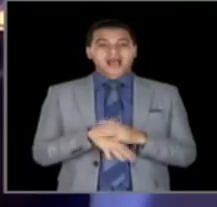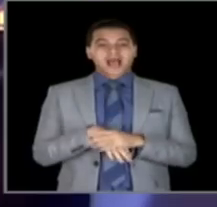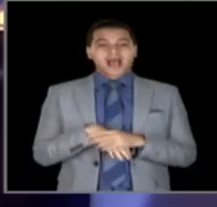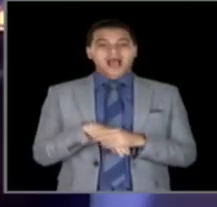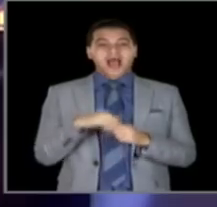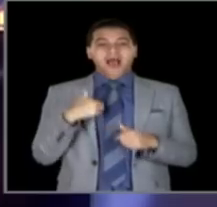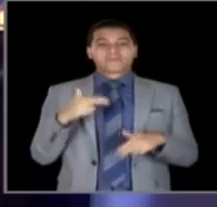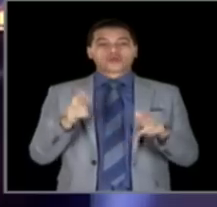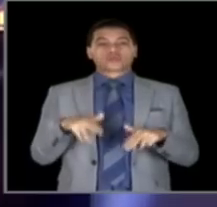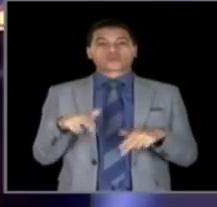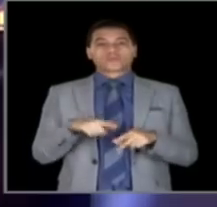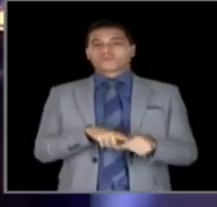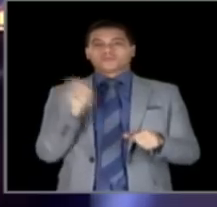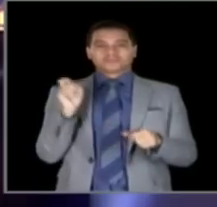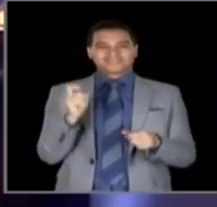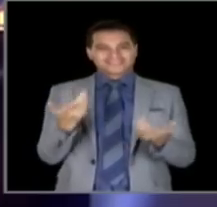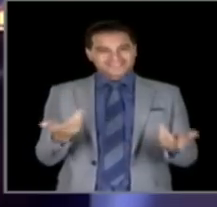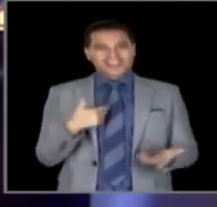جروب، الجروب بتاع الفريق وسبته ومشيت.